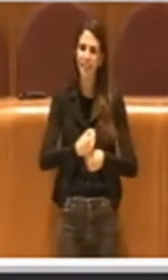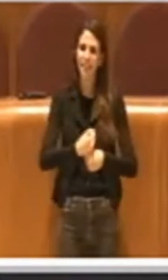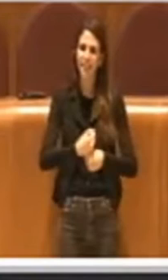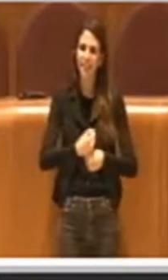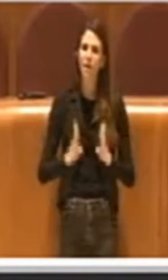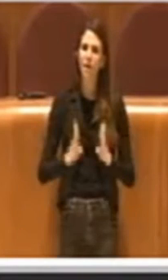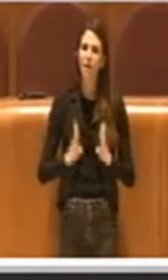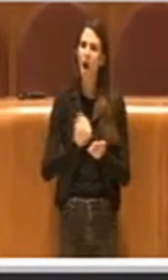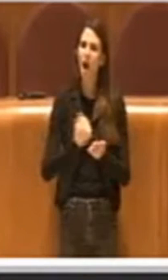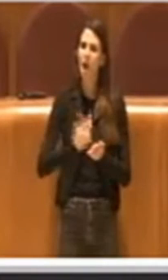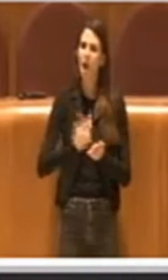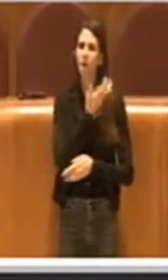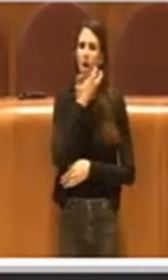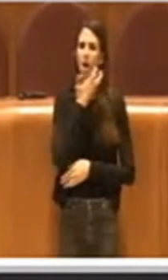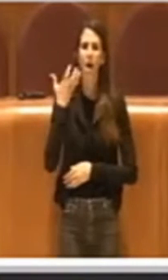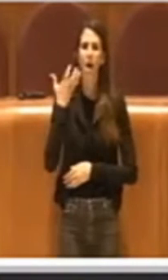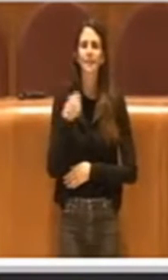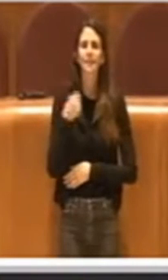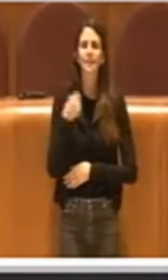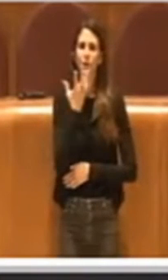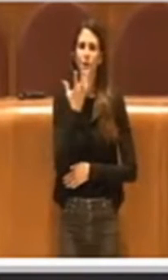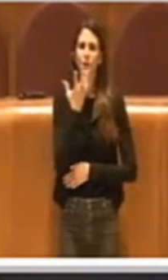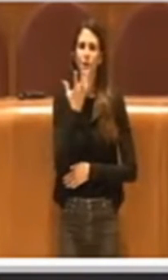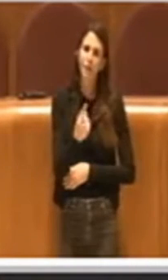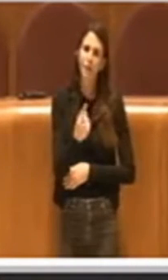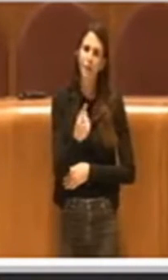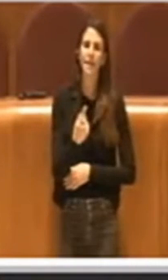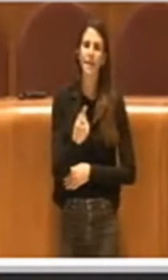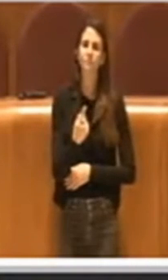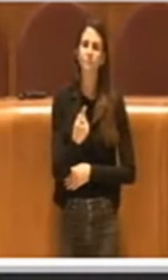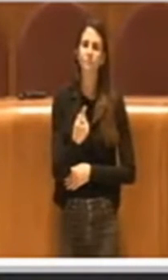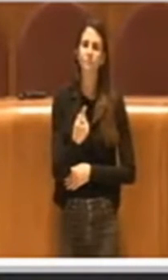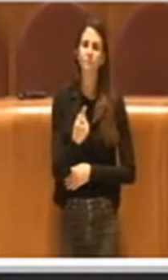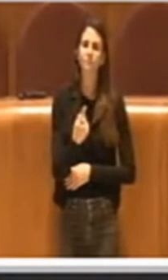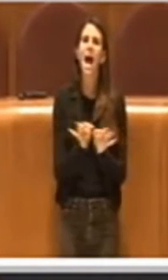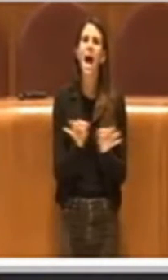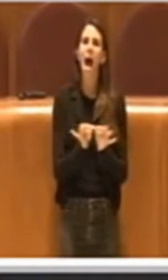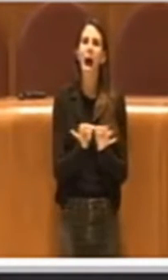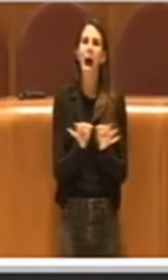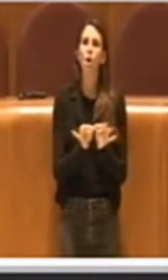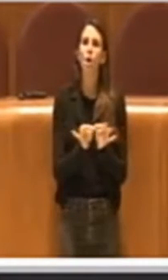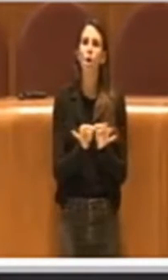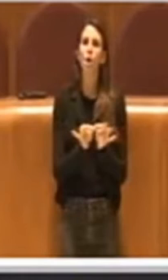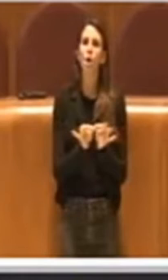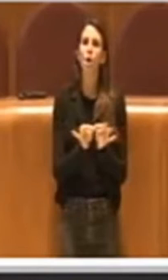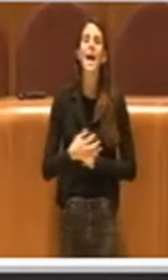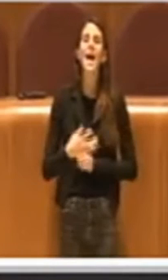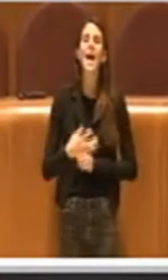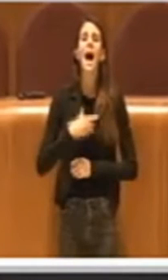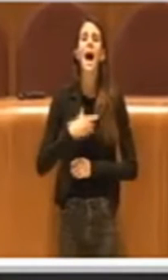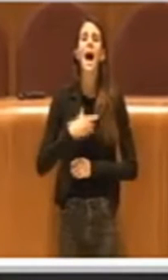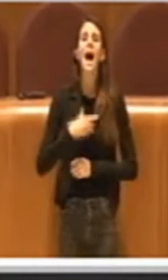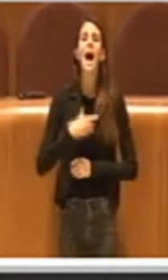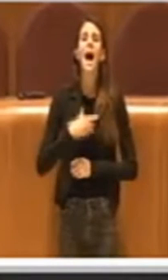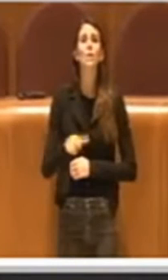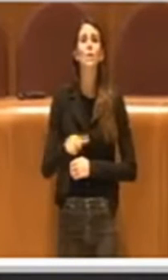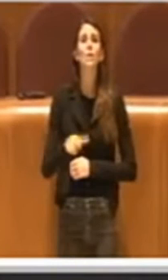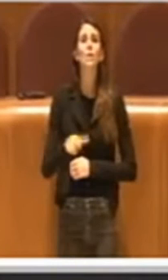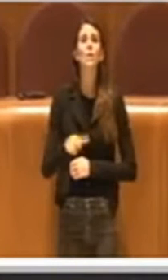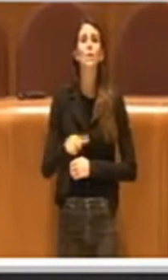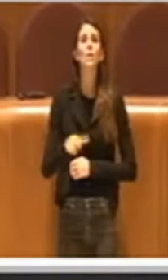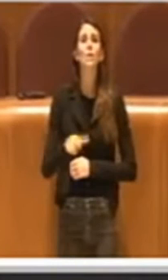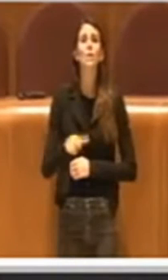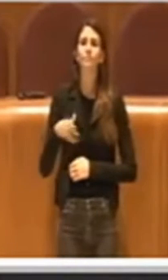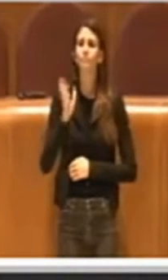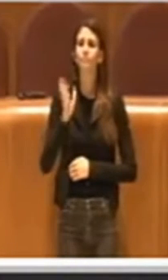mi unisco anche io all'appello, diciamo, nei confronti dell'assessore Montori, che si è sempre prodigato per questo